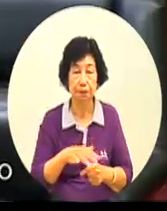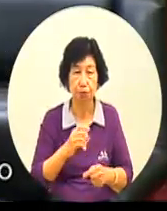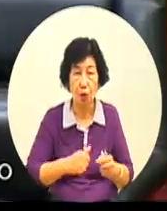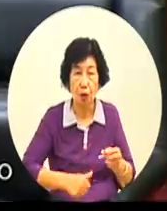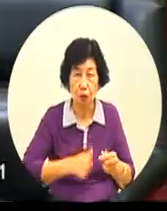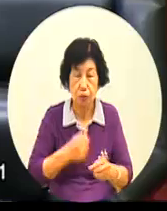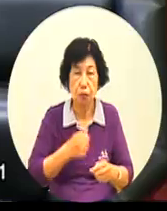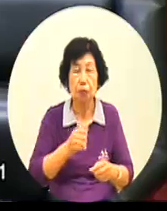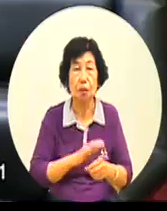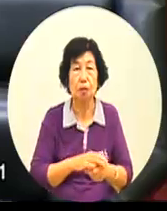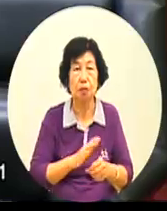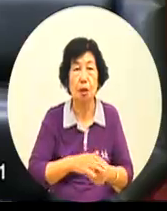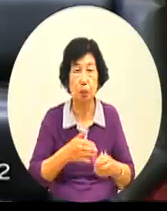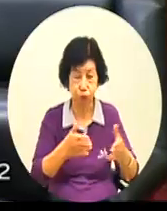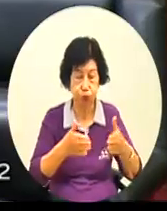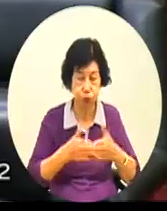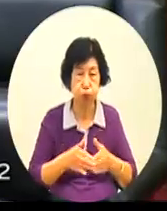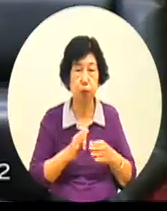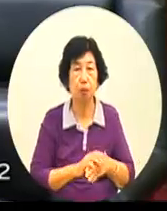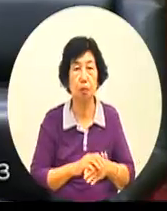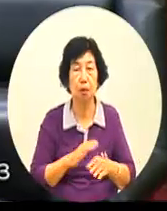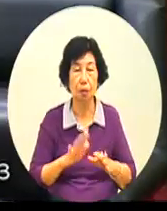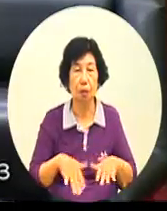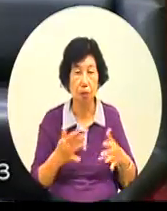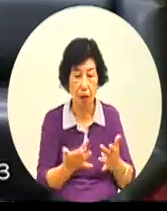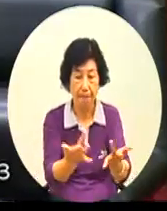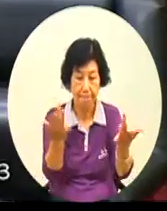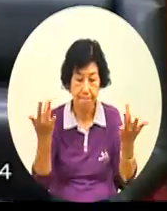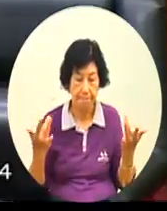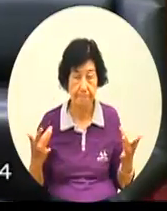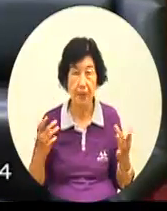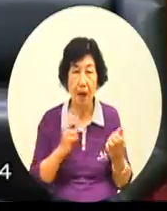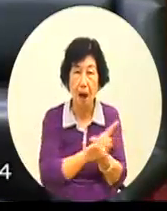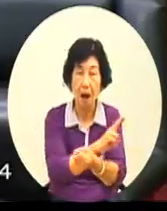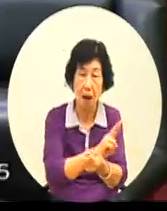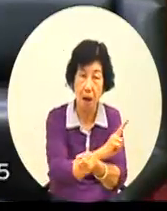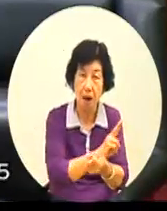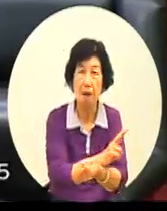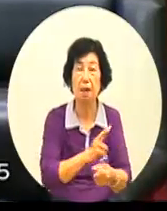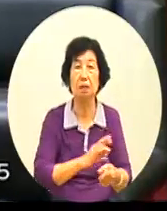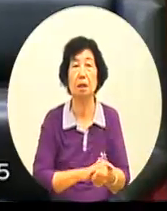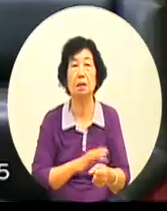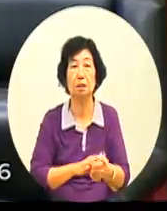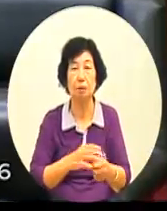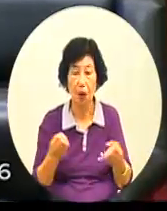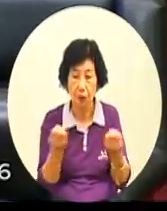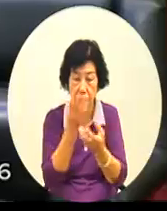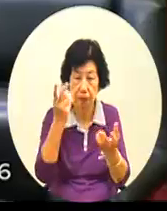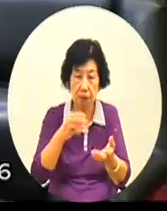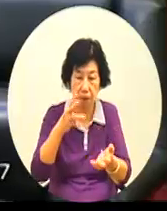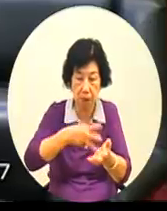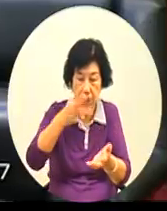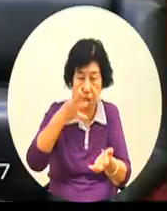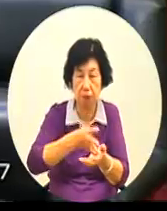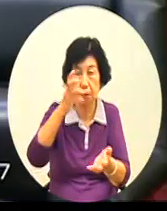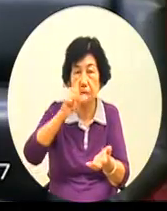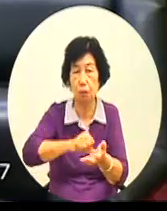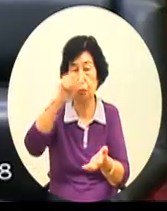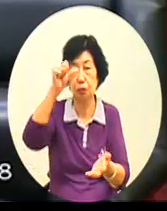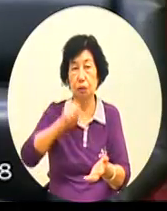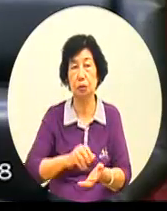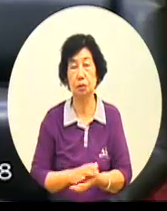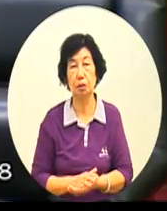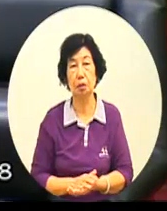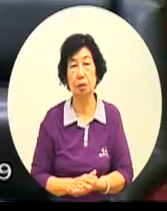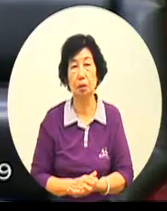的时候才会用到。那我们茂林是每一年他们必须撤村3次到5次。你觉得这样看